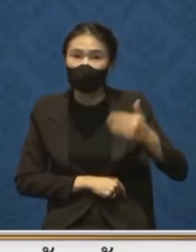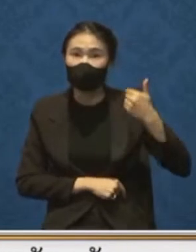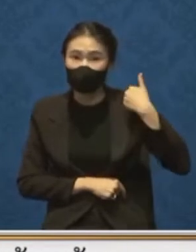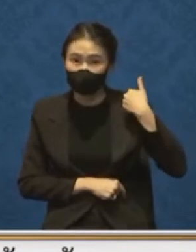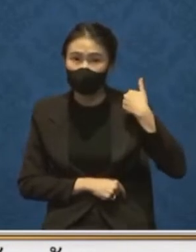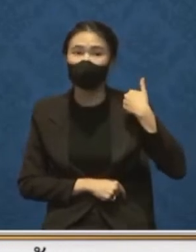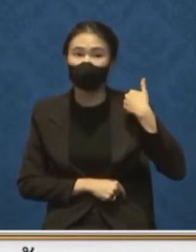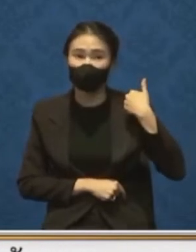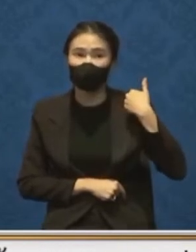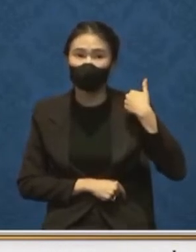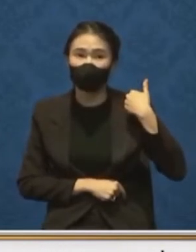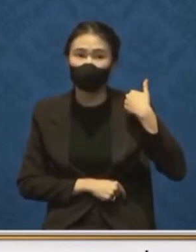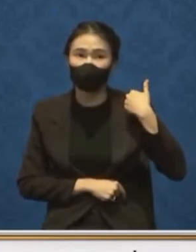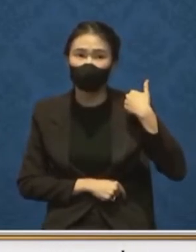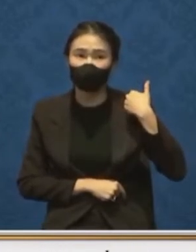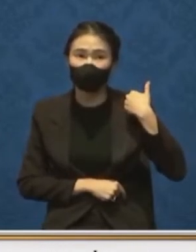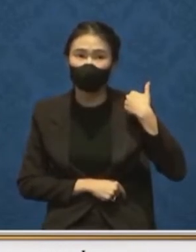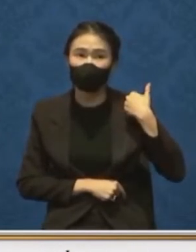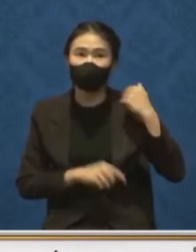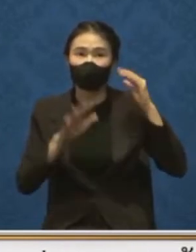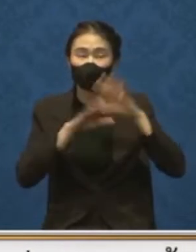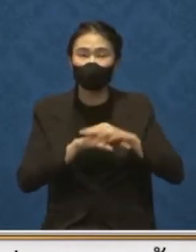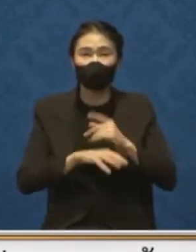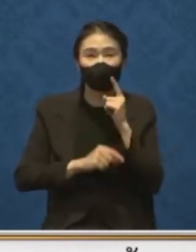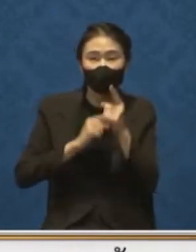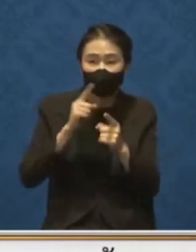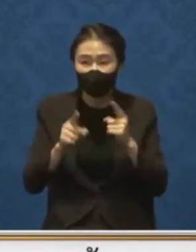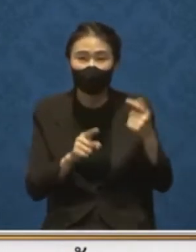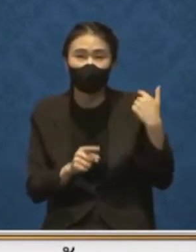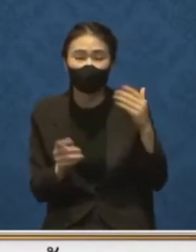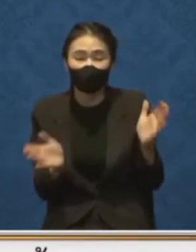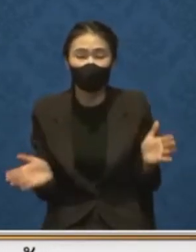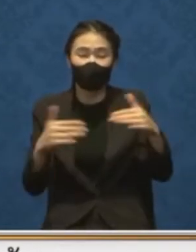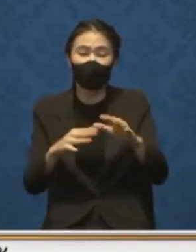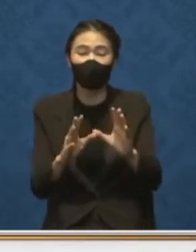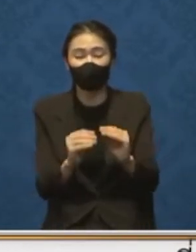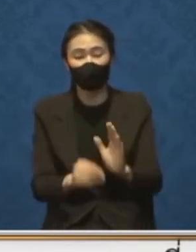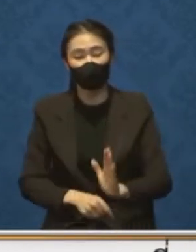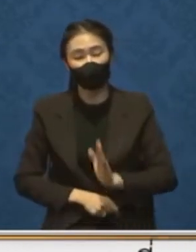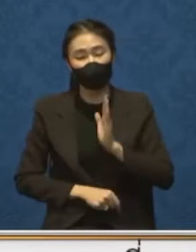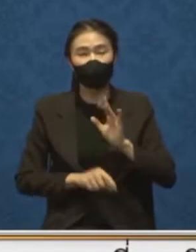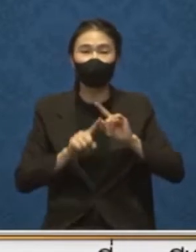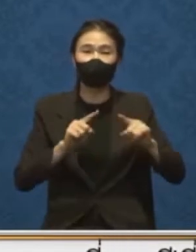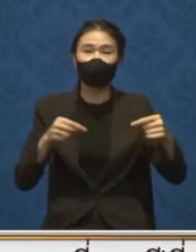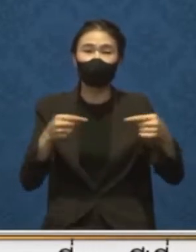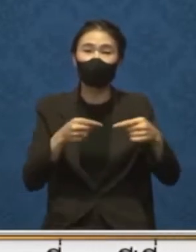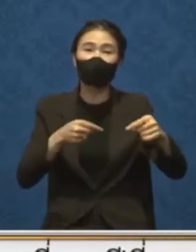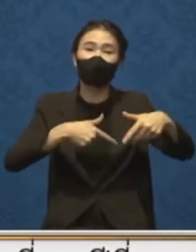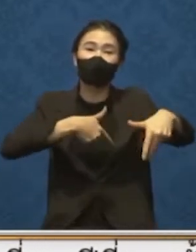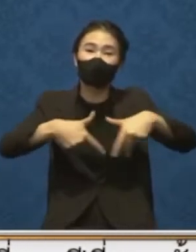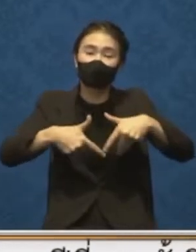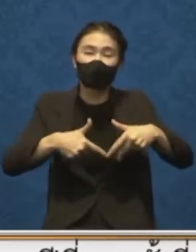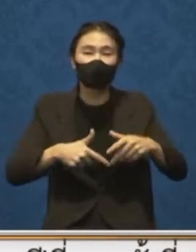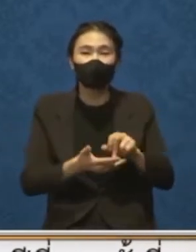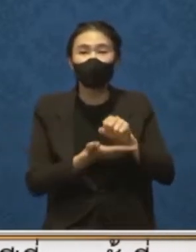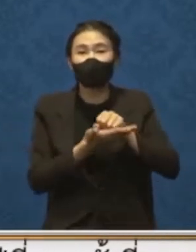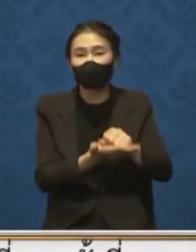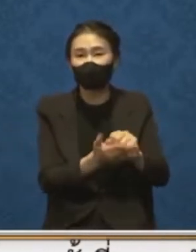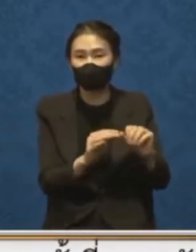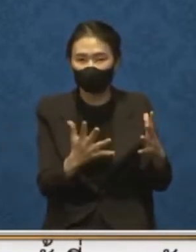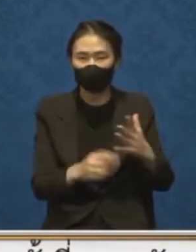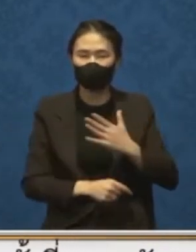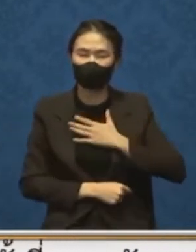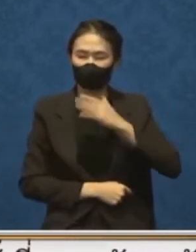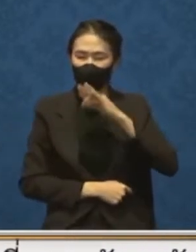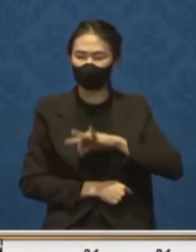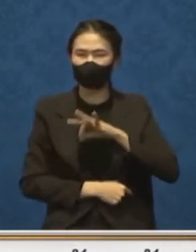นะครับไม่งั้นเนี่ยจะมีเสียงวิพากษ์วิจารณ์ได้ว่ามีห้องหรูหราอะไรมากมายแต่พื้นที่สำหรับประชาชนนั้นไม่มีเลยนะครับผมก็เกรงว่า